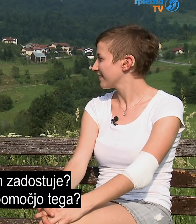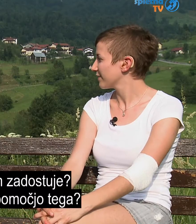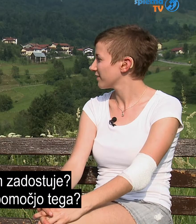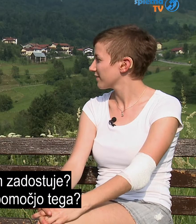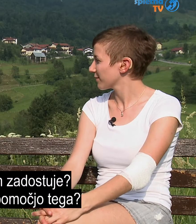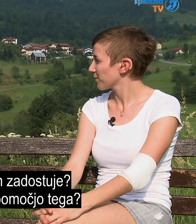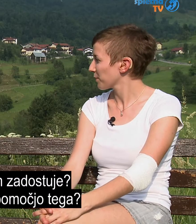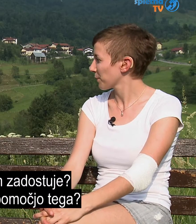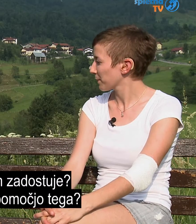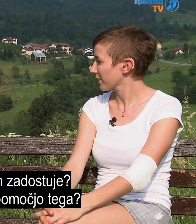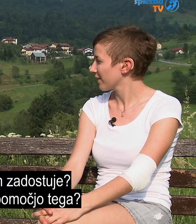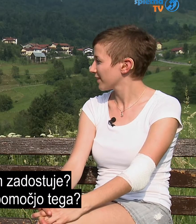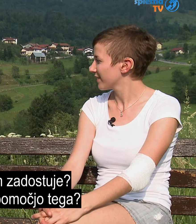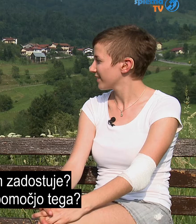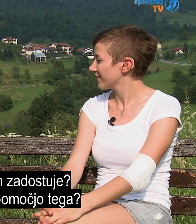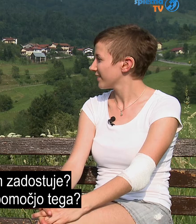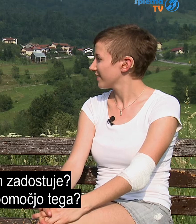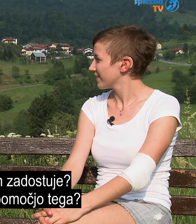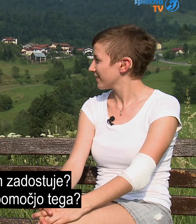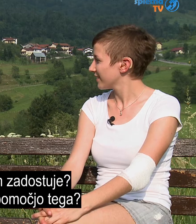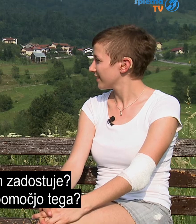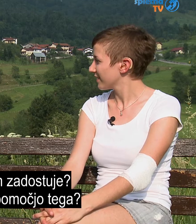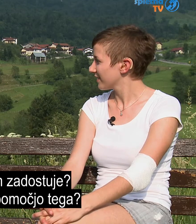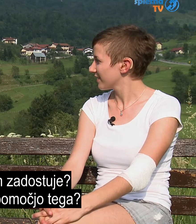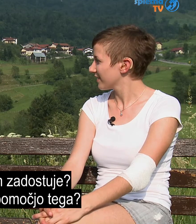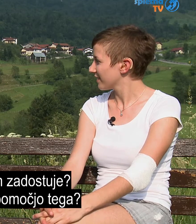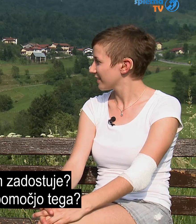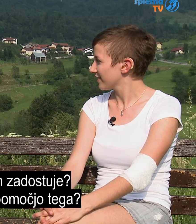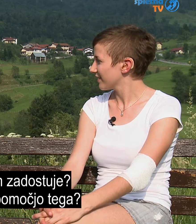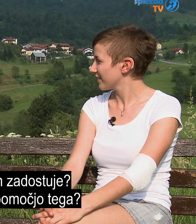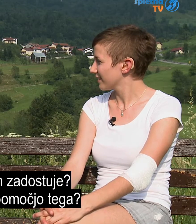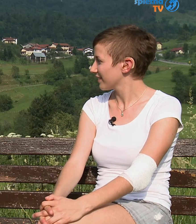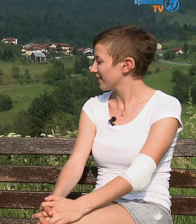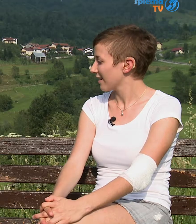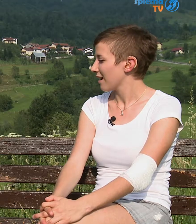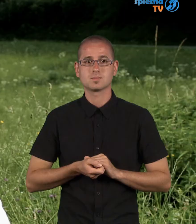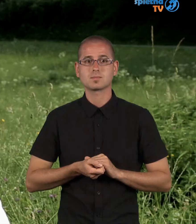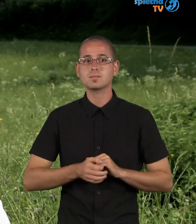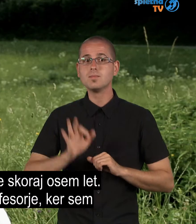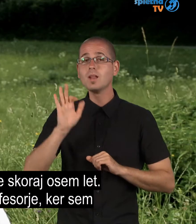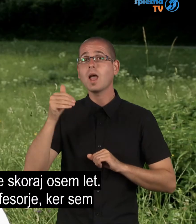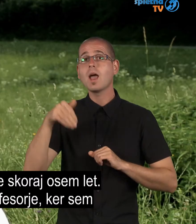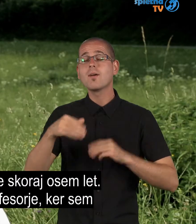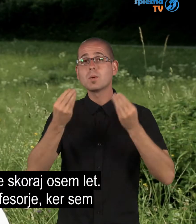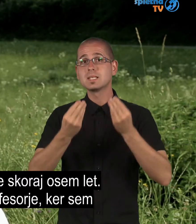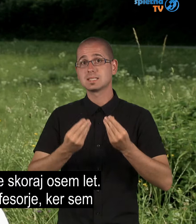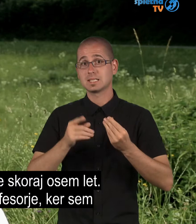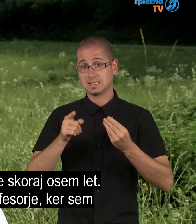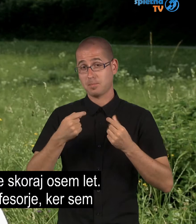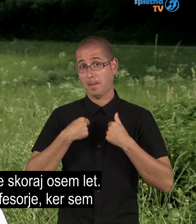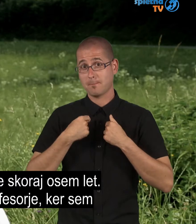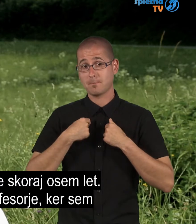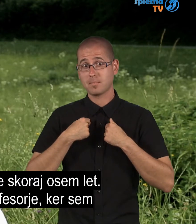Ali vam FM sistem zadostuje? Koliko razumete s pomočjo tega? FM sistem